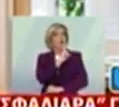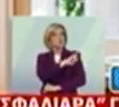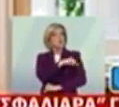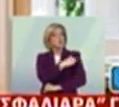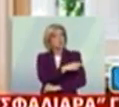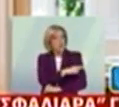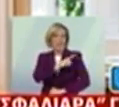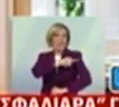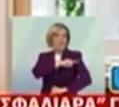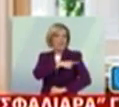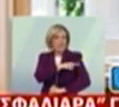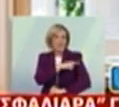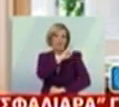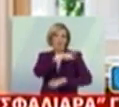μπορούν